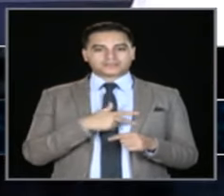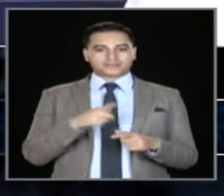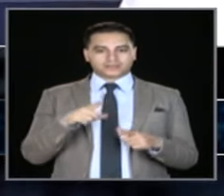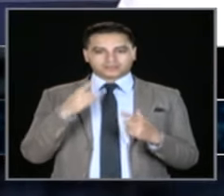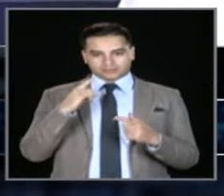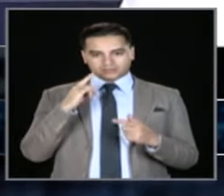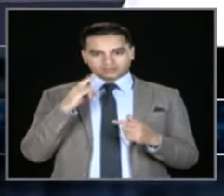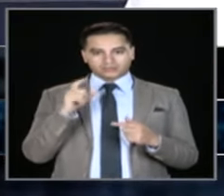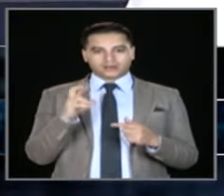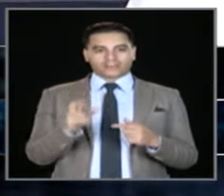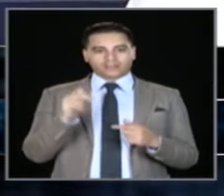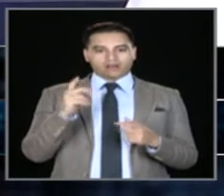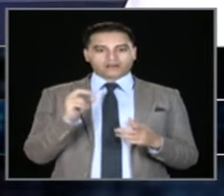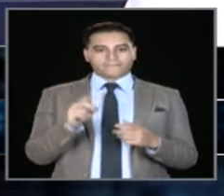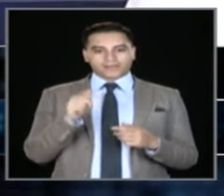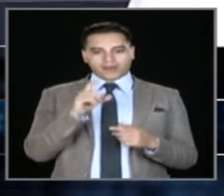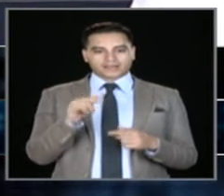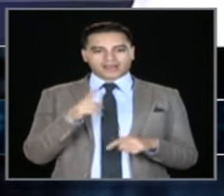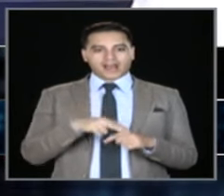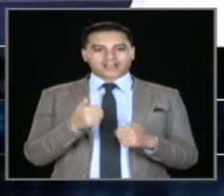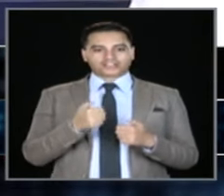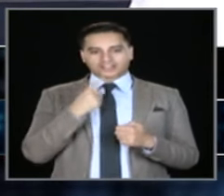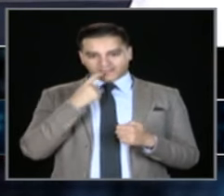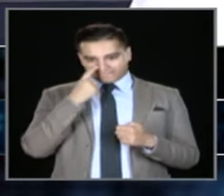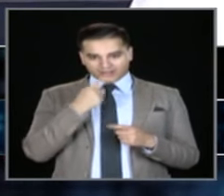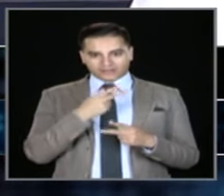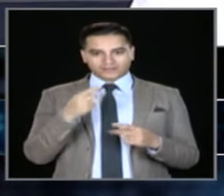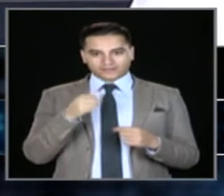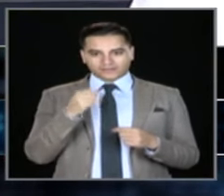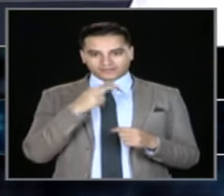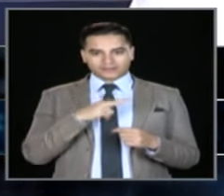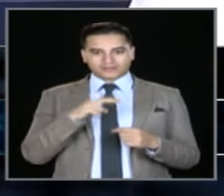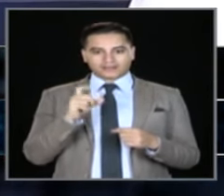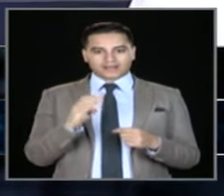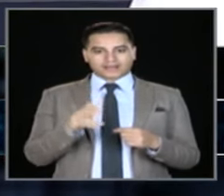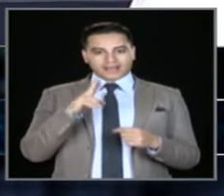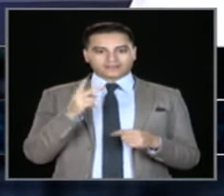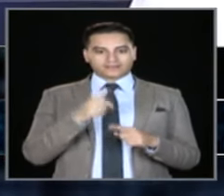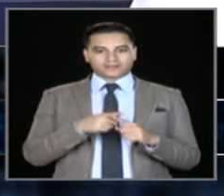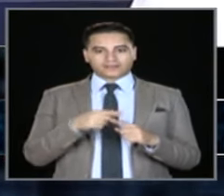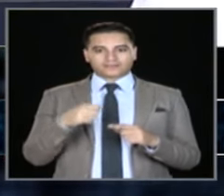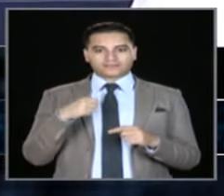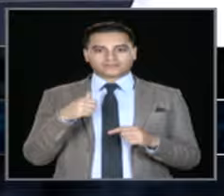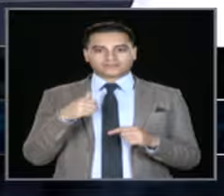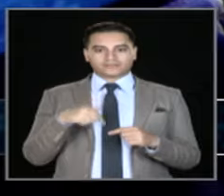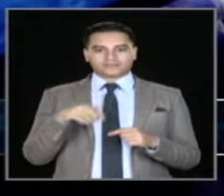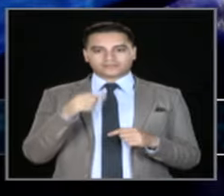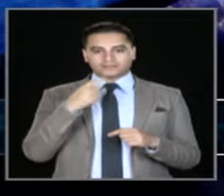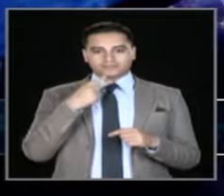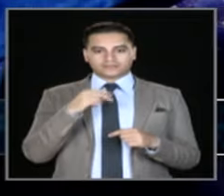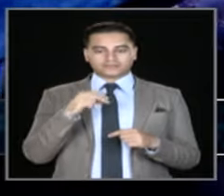فمن هو نظار قباني صح عشقه الفن هي اغنيه المطربه المصريه فمن هي نجاه غلط ما اقصى النادي فائز بالدوري